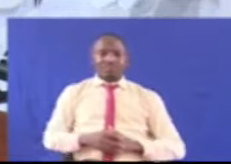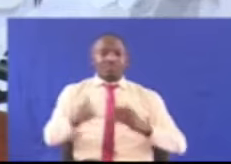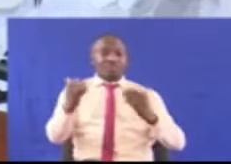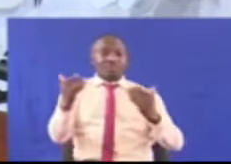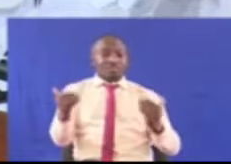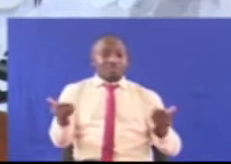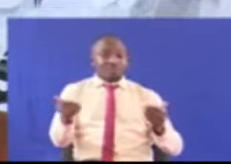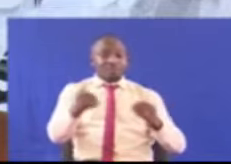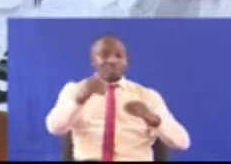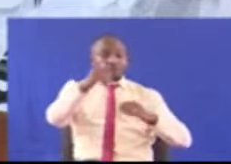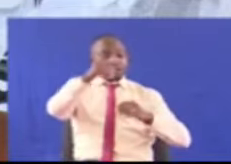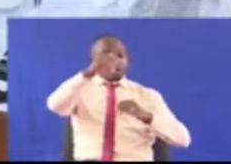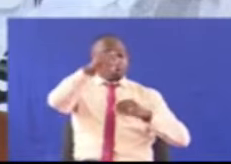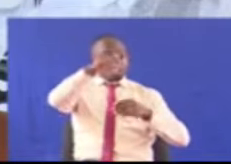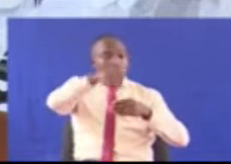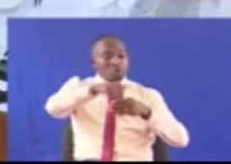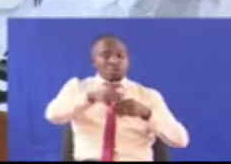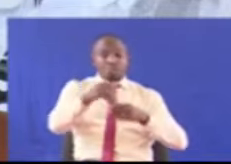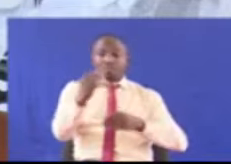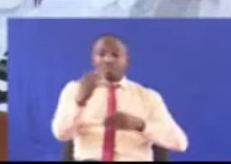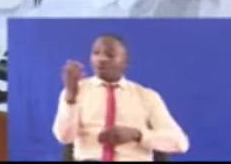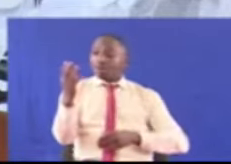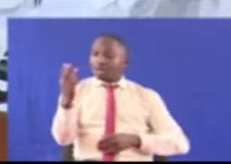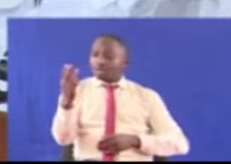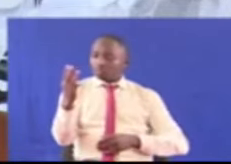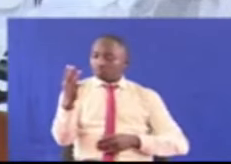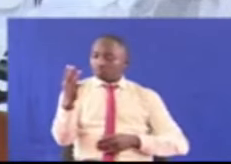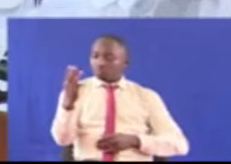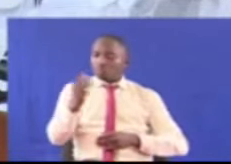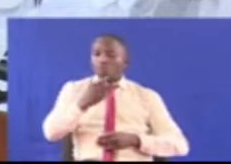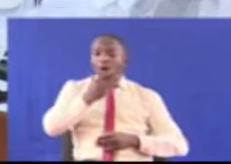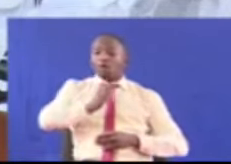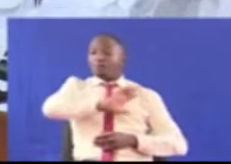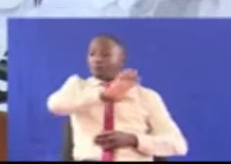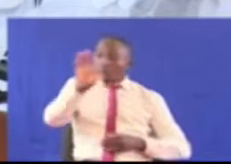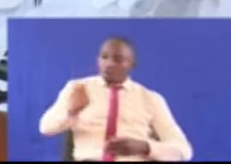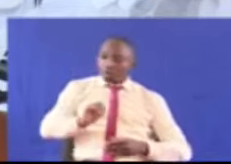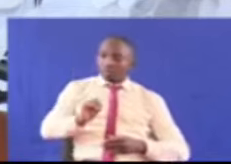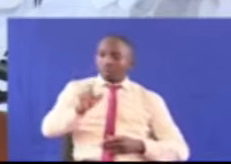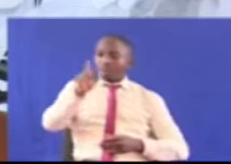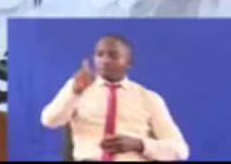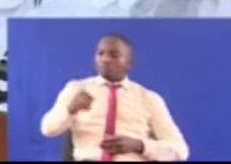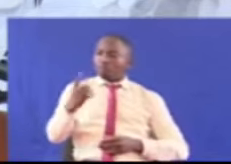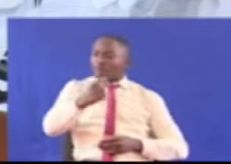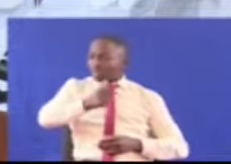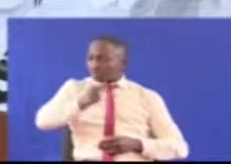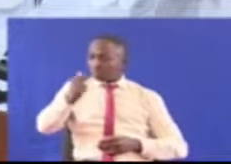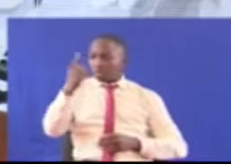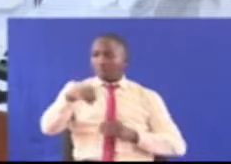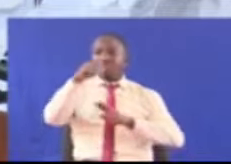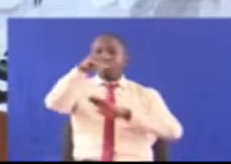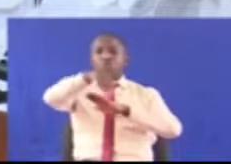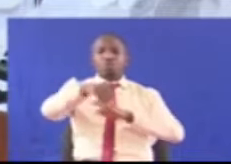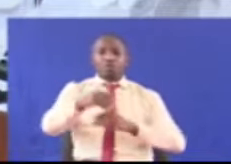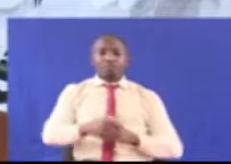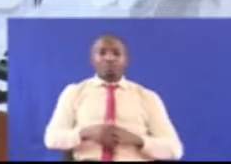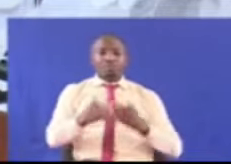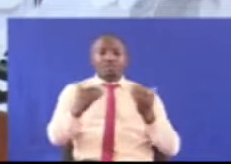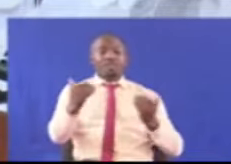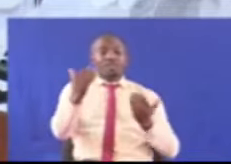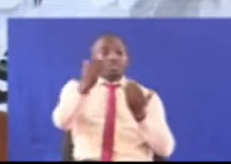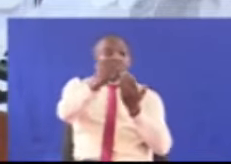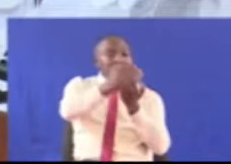Kwa wale wajumbe watatu wa kiume waliokuja kapiga kwa Mheshimiwa Spika, kwenye nchi takriban 30 au